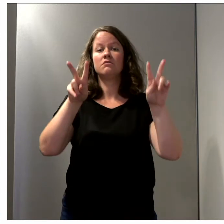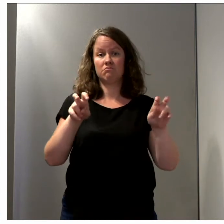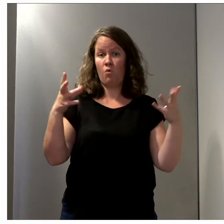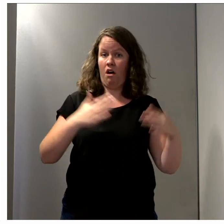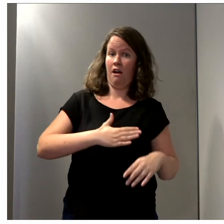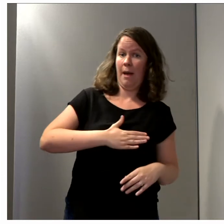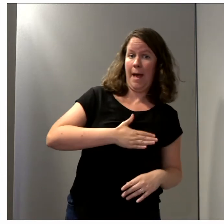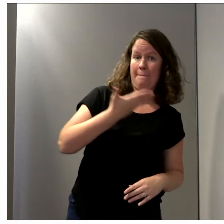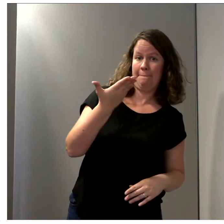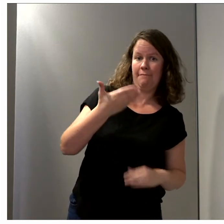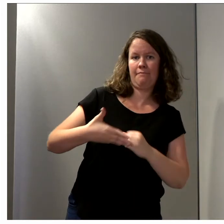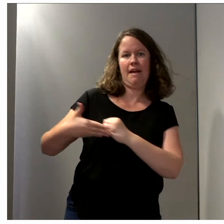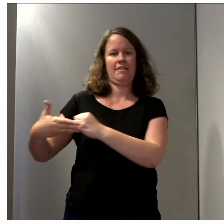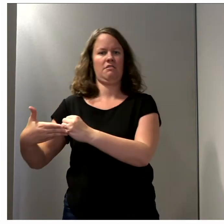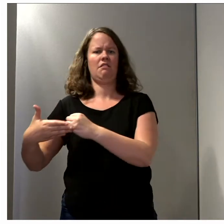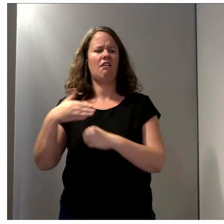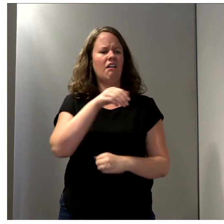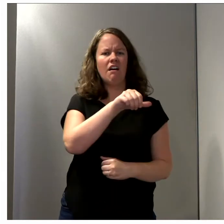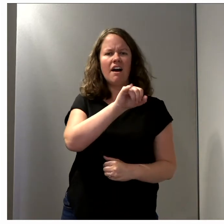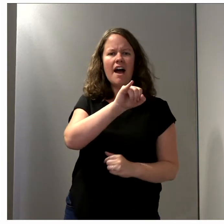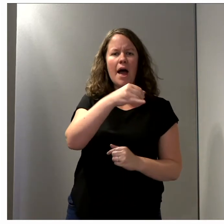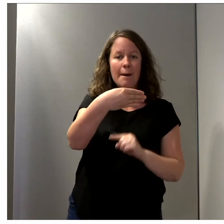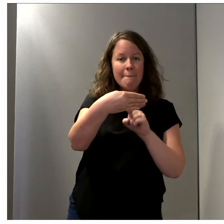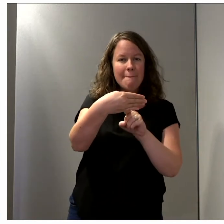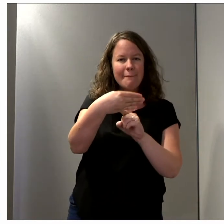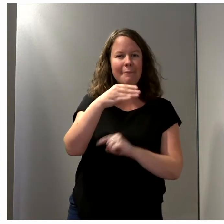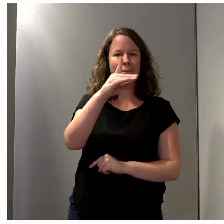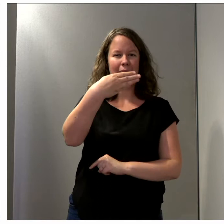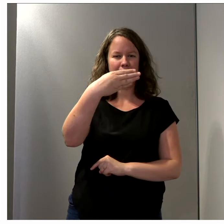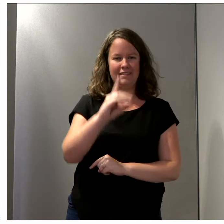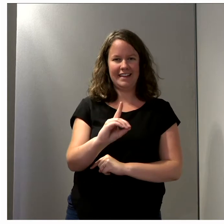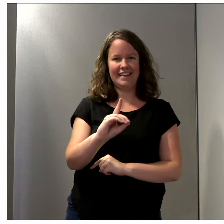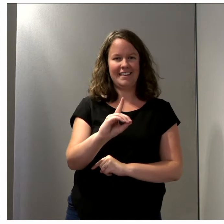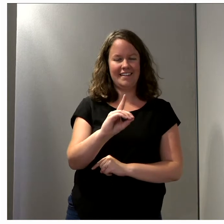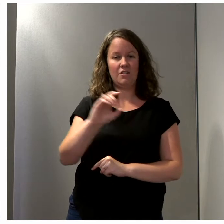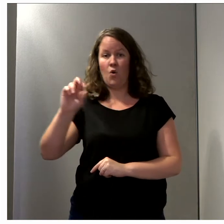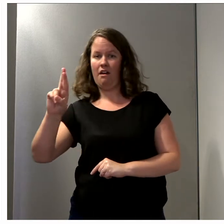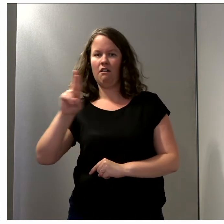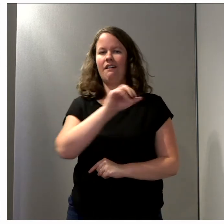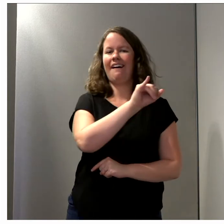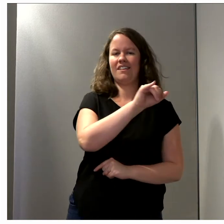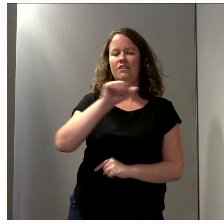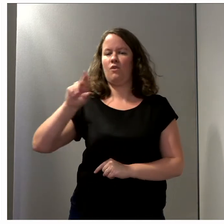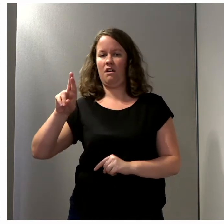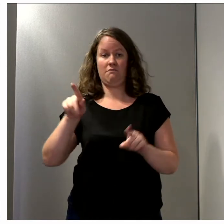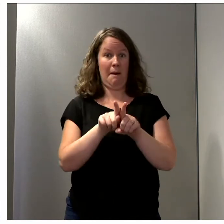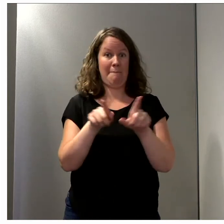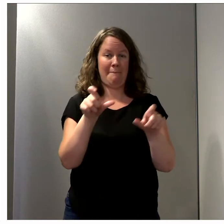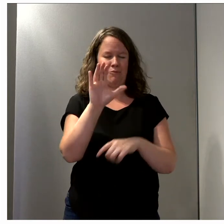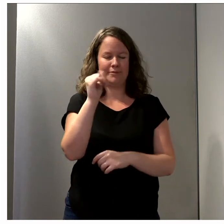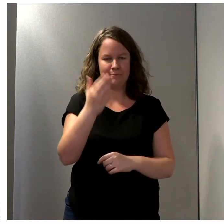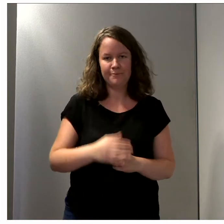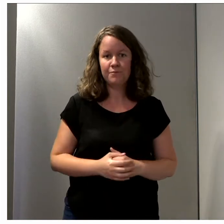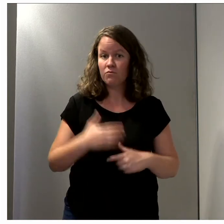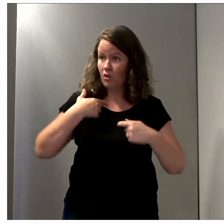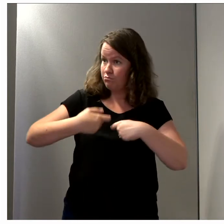aider ». Il y a juste une lettre de différence entre ces deux verbes. Ce dépliant sera mis à disposition des lieux publics,